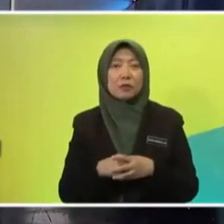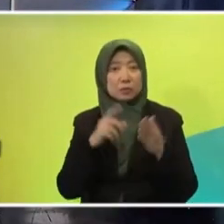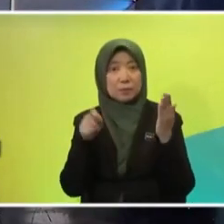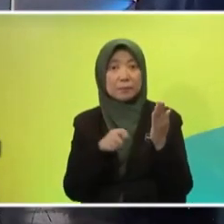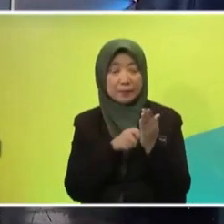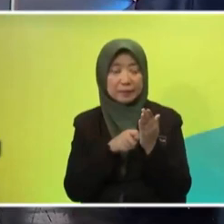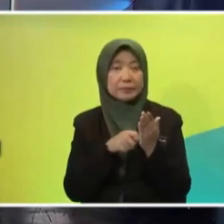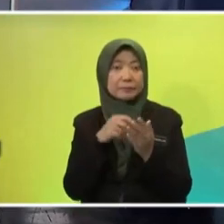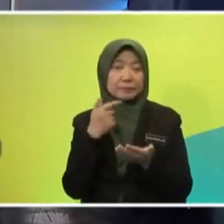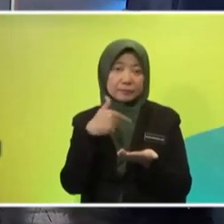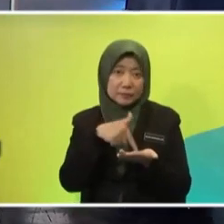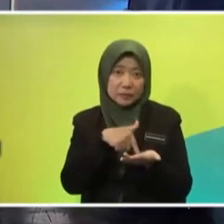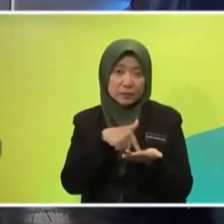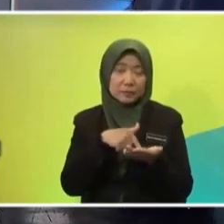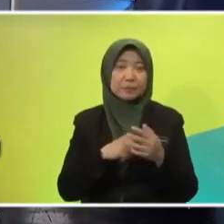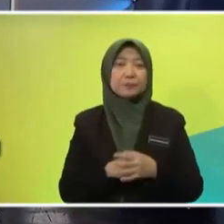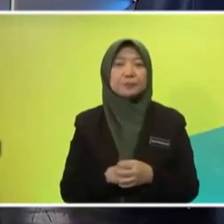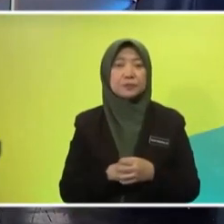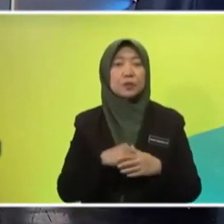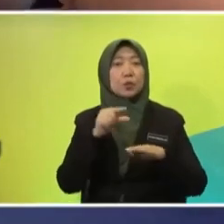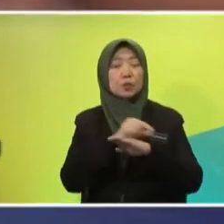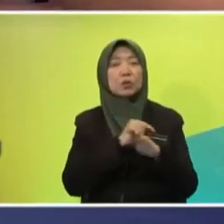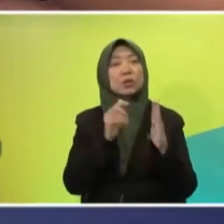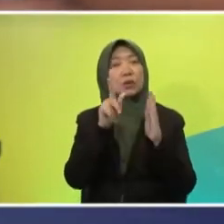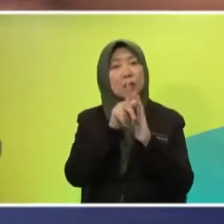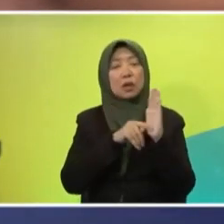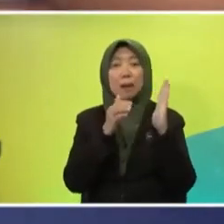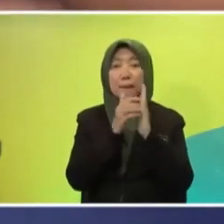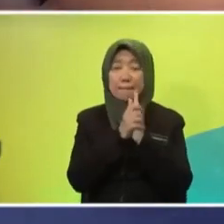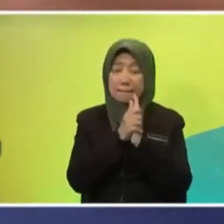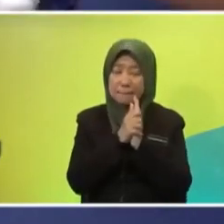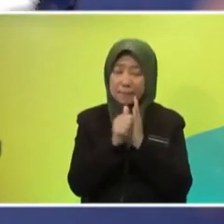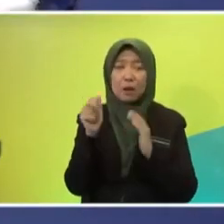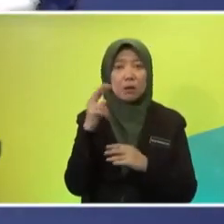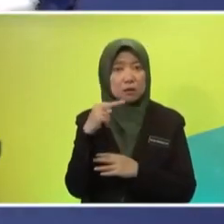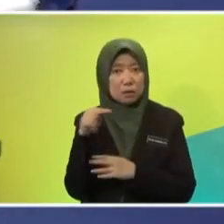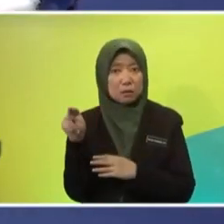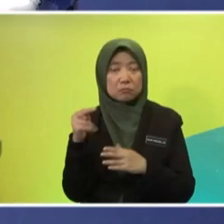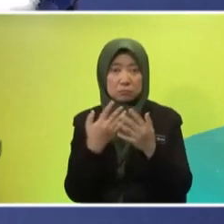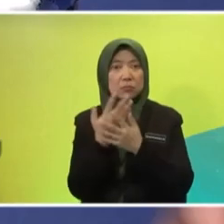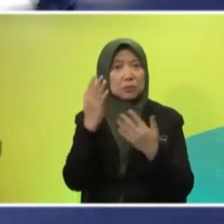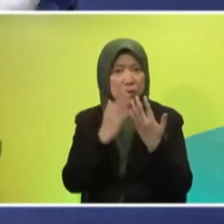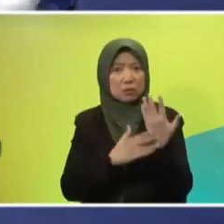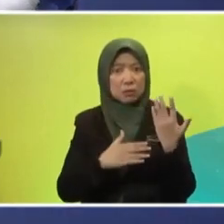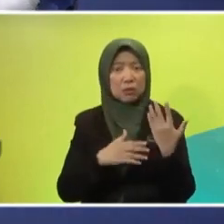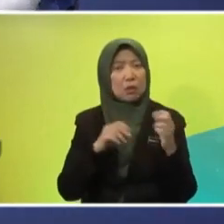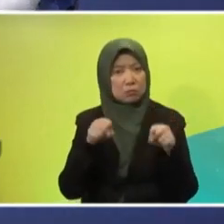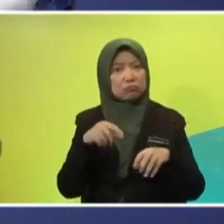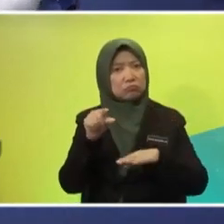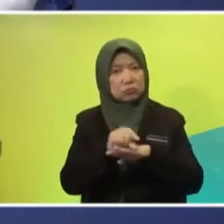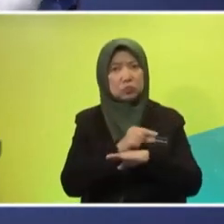Di samping itu kita menggunakan kemahiran koordinasi tangan Kak Dina. Faham, koordinasi cikgu? Motor